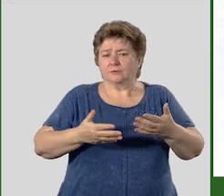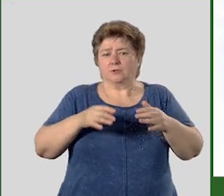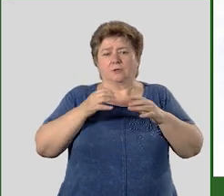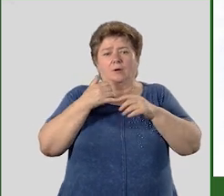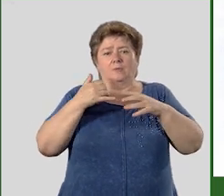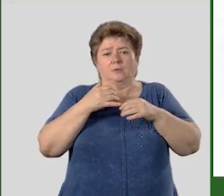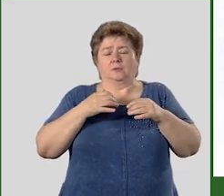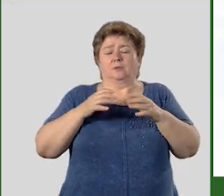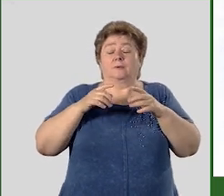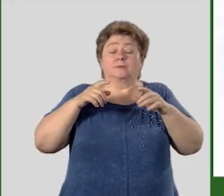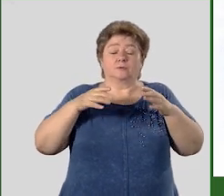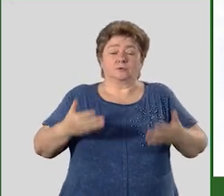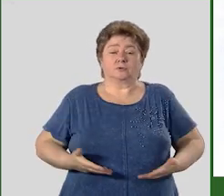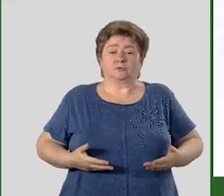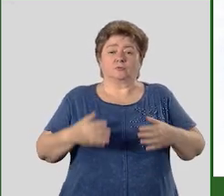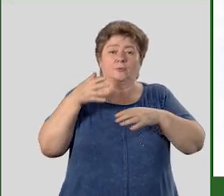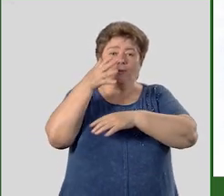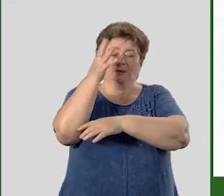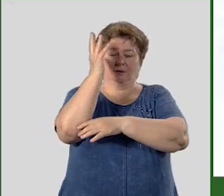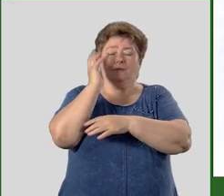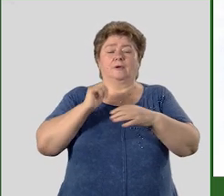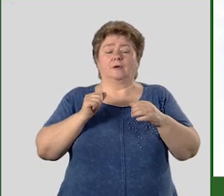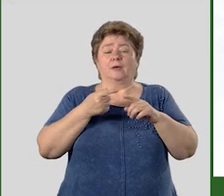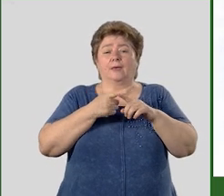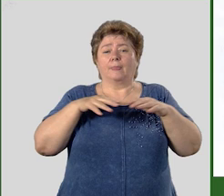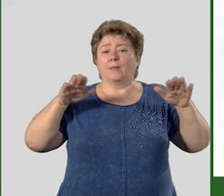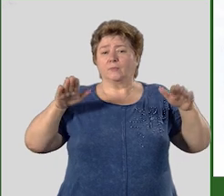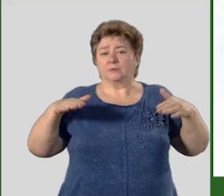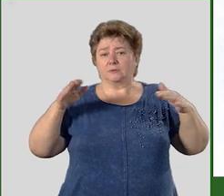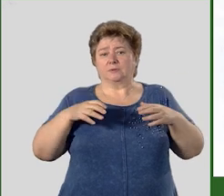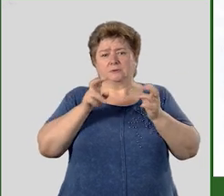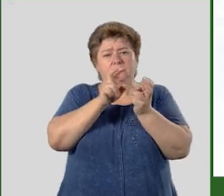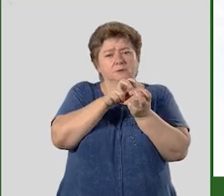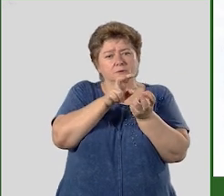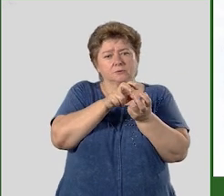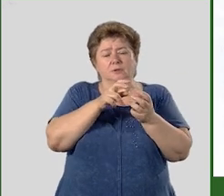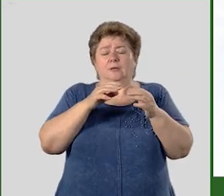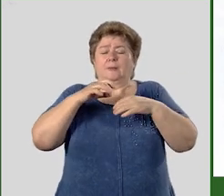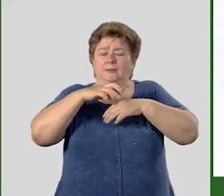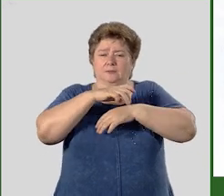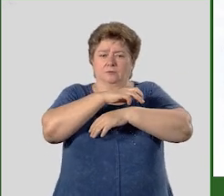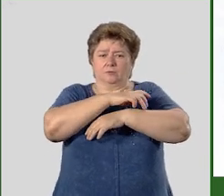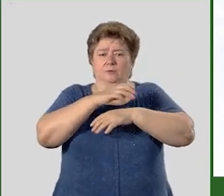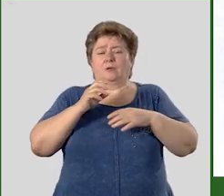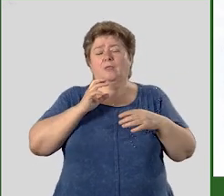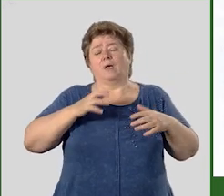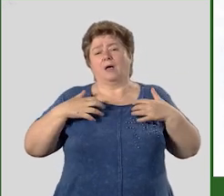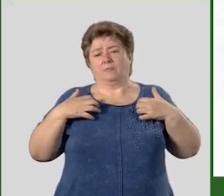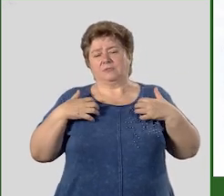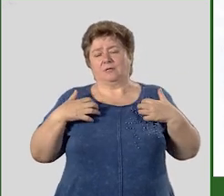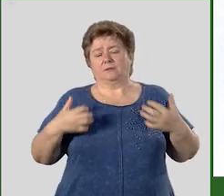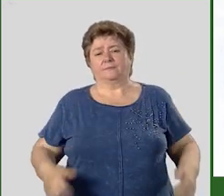земле ведет древесный образ жизни. Это птицы, грызуны, насекомые,